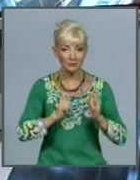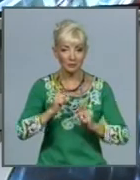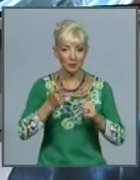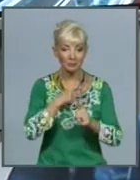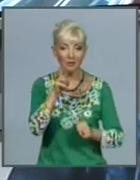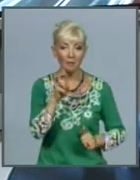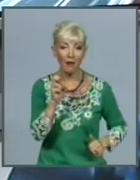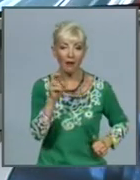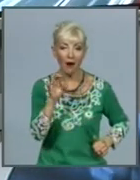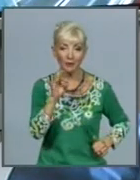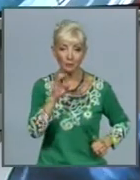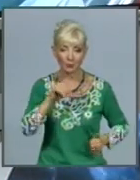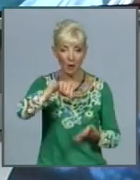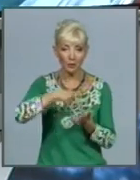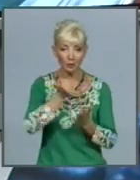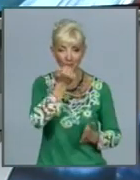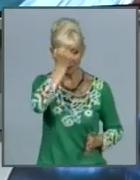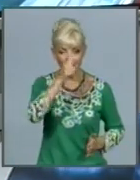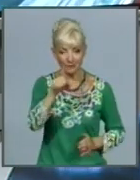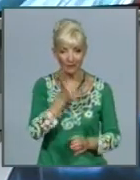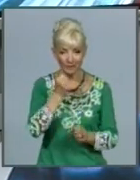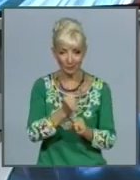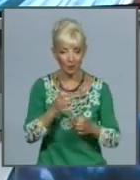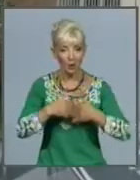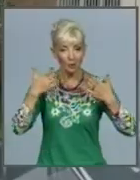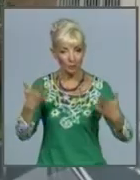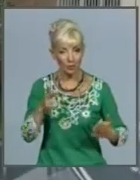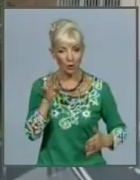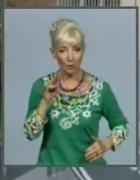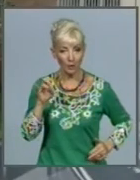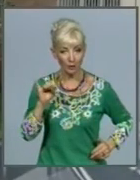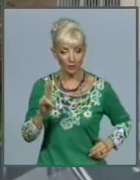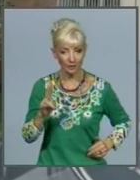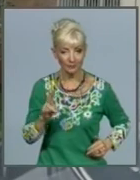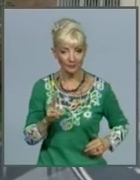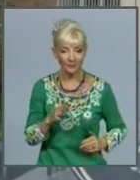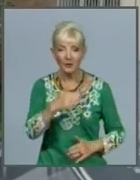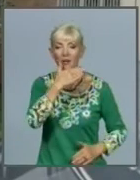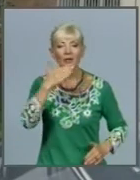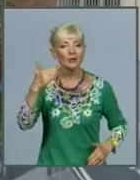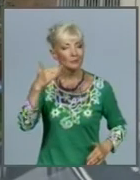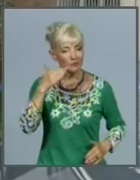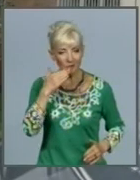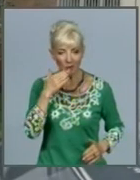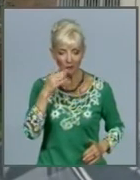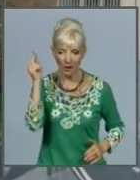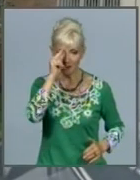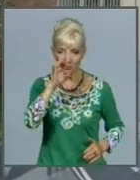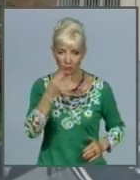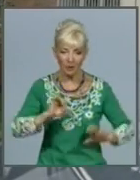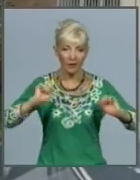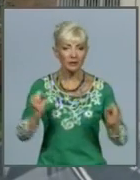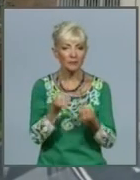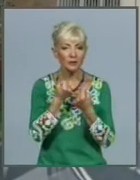муніципалітет подякував за роботу. Більше у матеріалі Лесі Копелюк. Без їх досліджень неможливе повноцінне